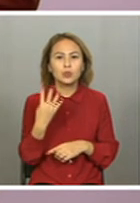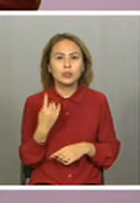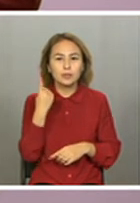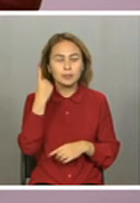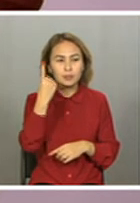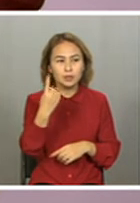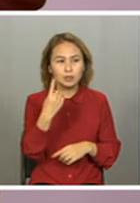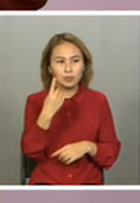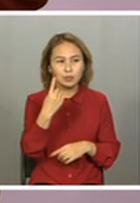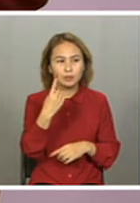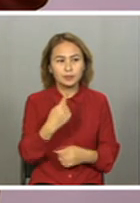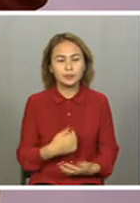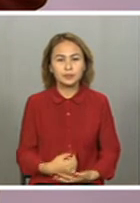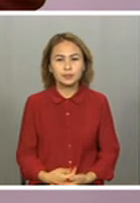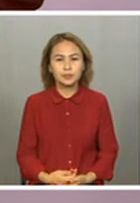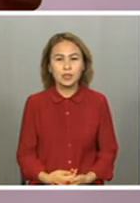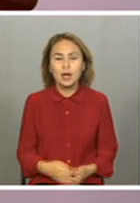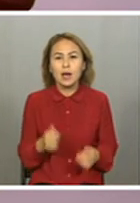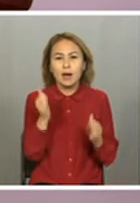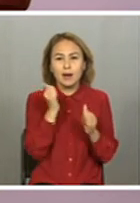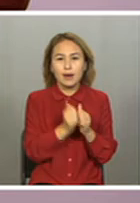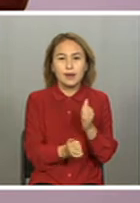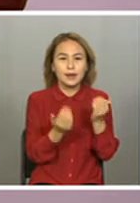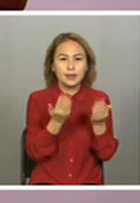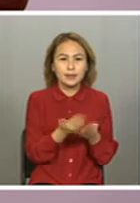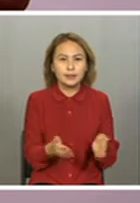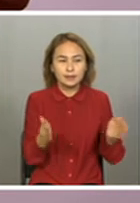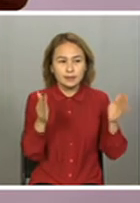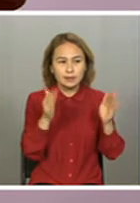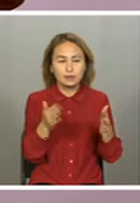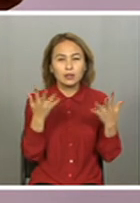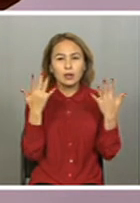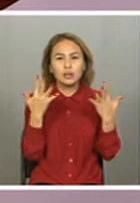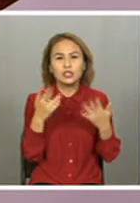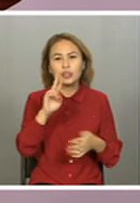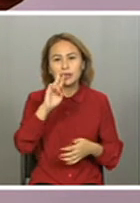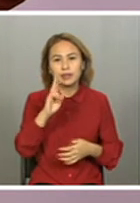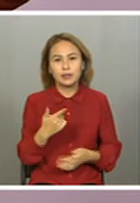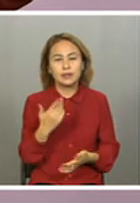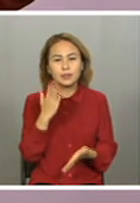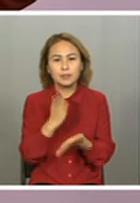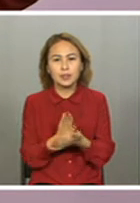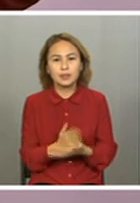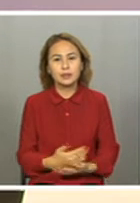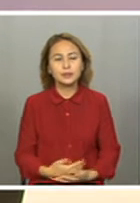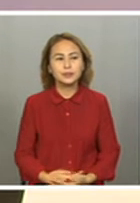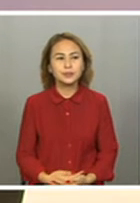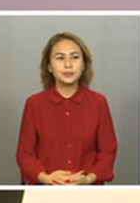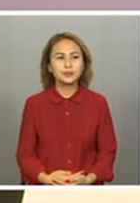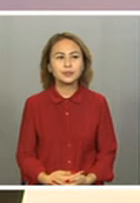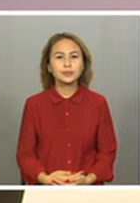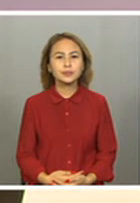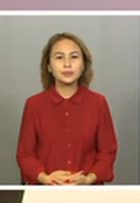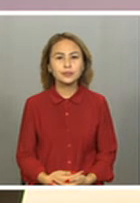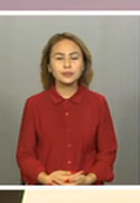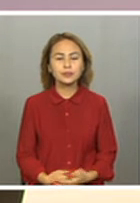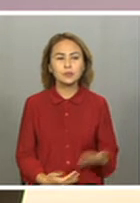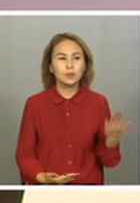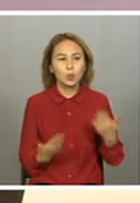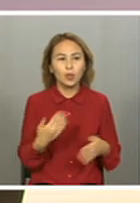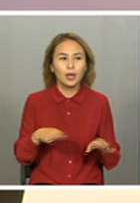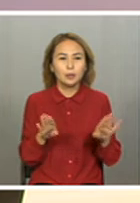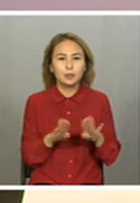және 4-тен 1 бөлігі. Әр ыдыста қанша килограмм қара өрік бар? Олай болса,